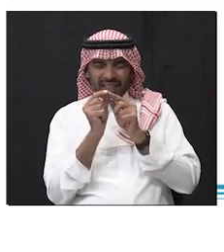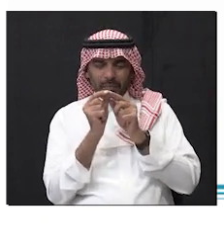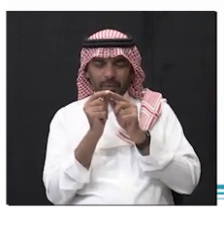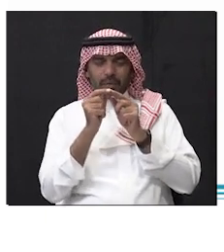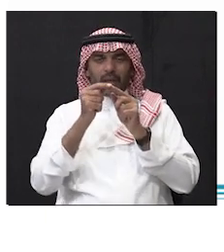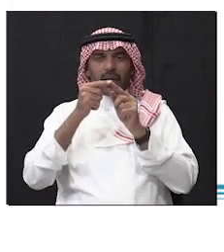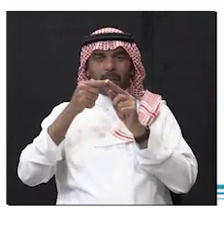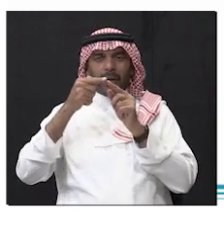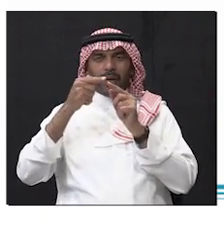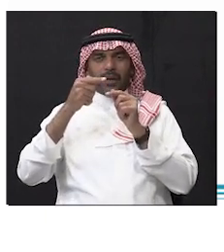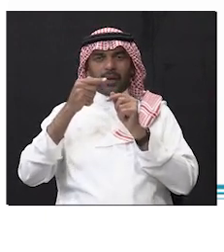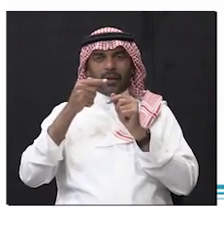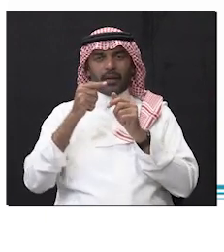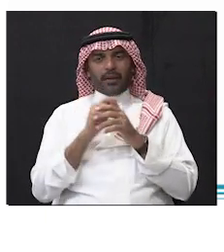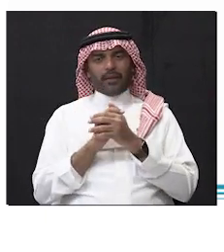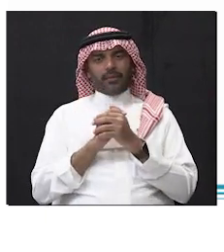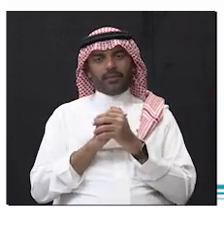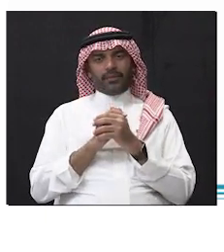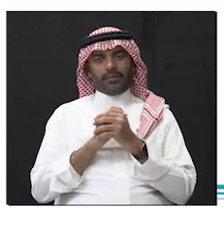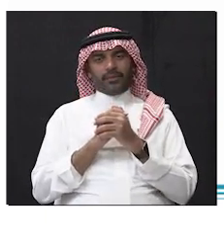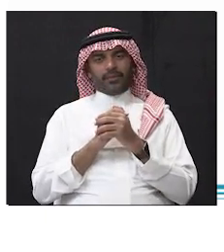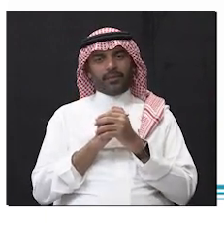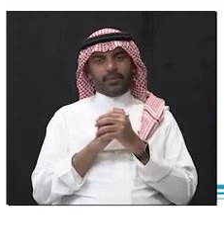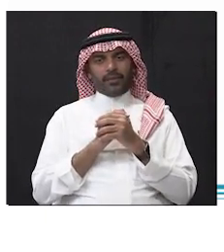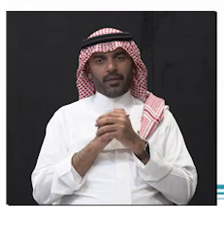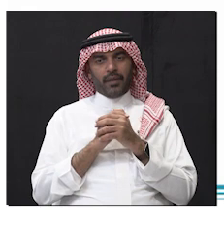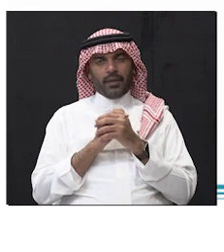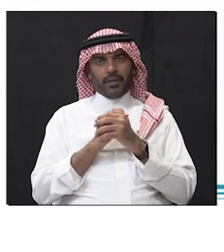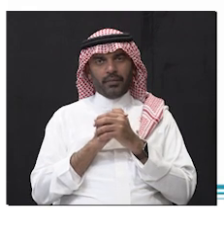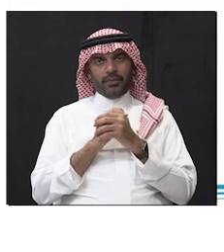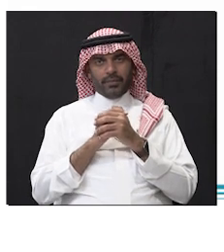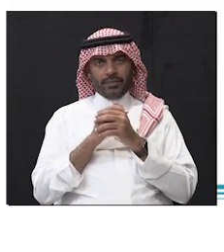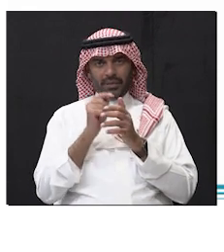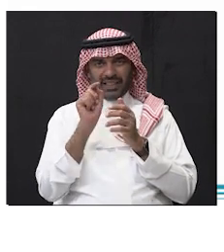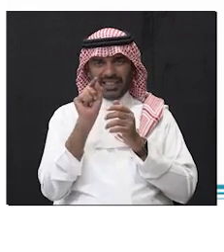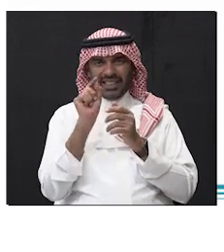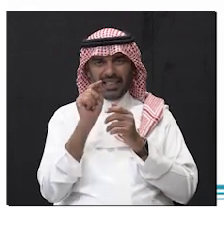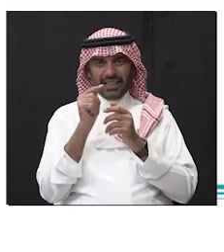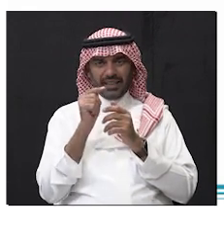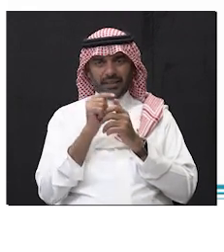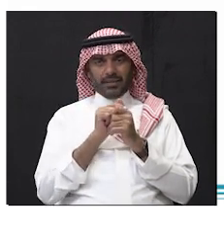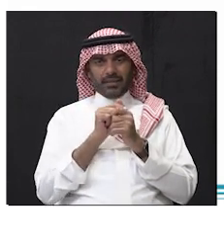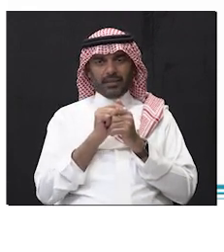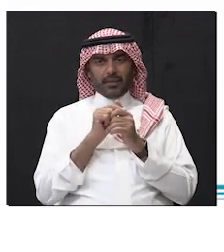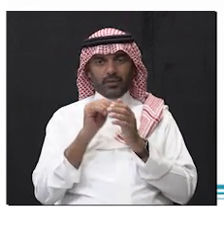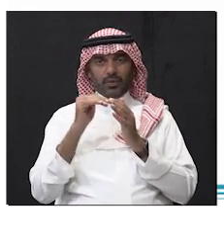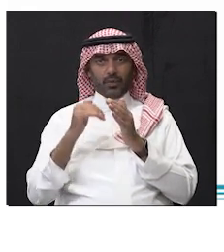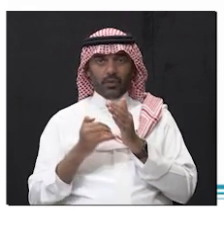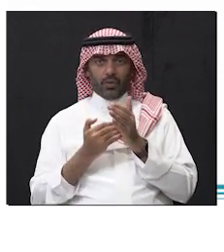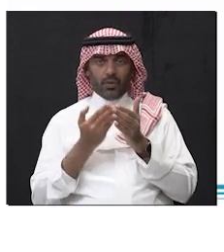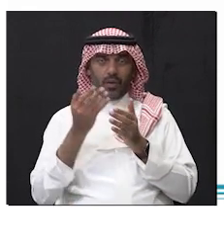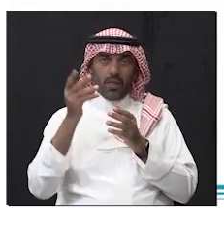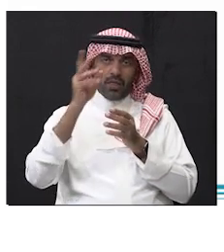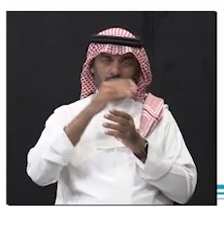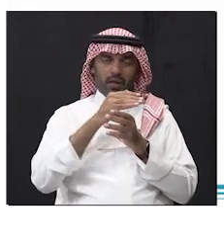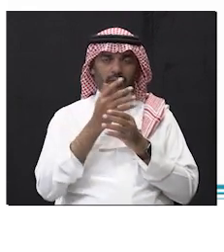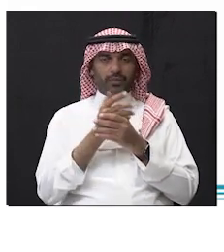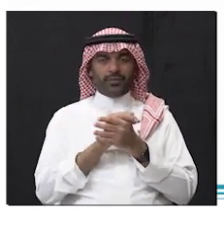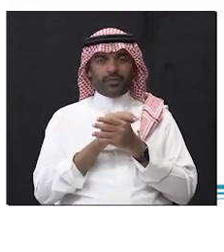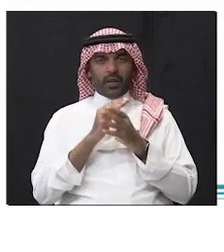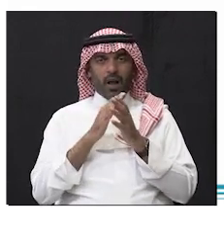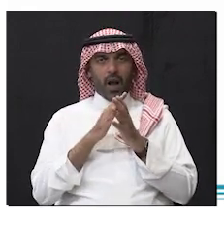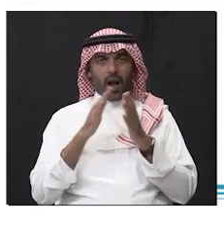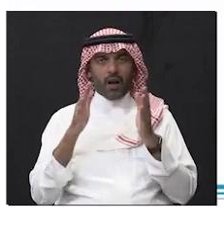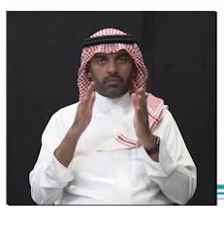الحجم وتنمو، يطلق عليها حورية أو حشرة أيضا صغيرة، والانتقال من حورية إلى